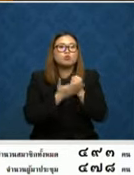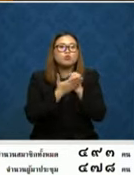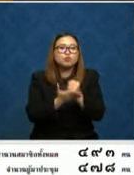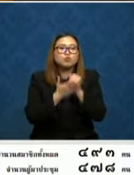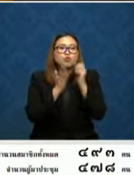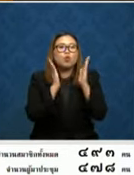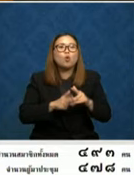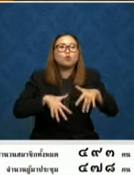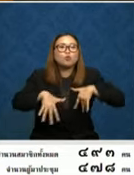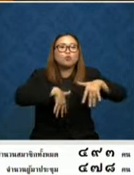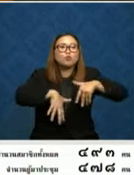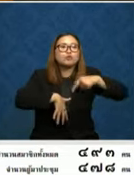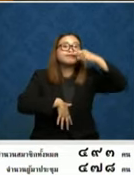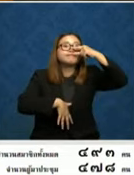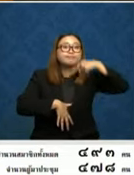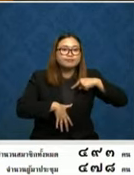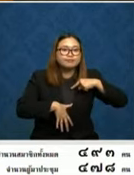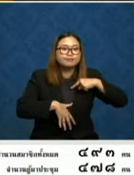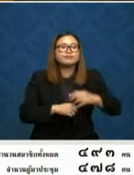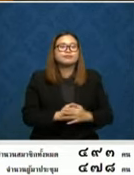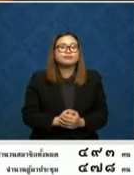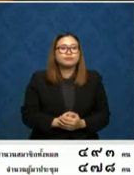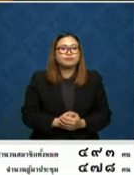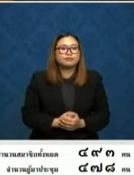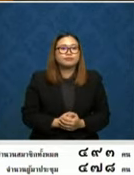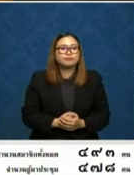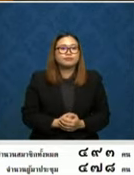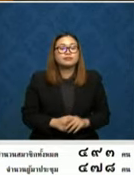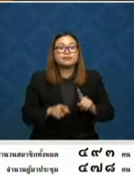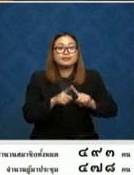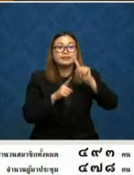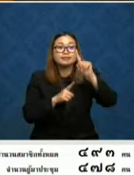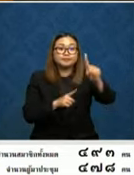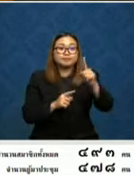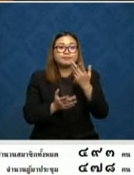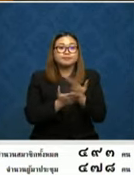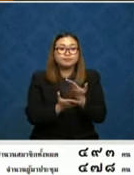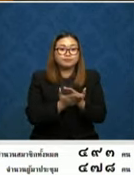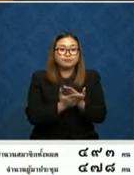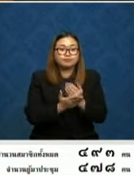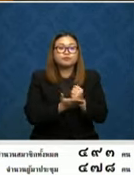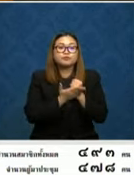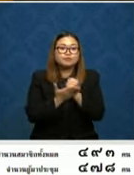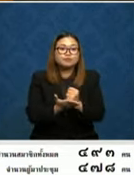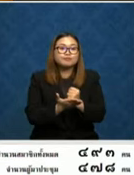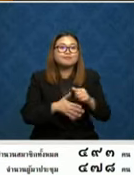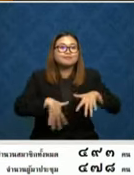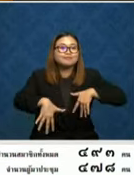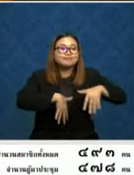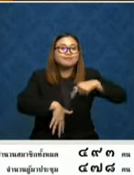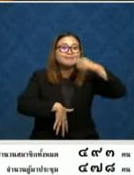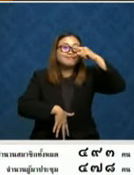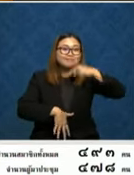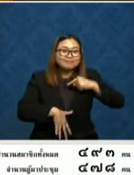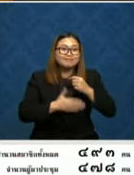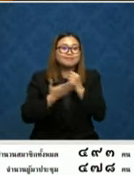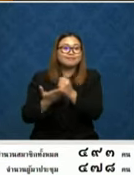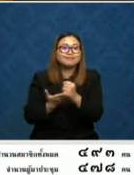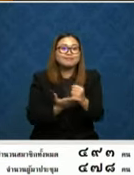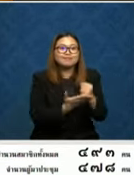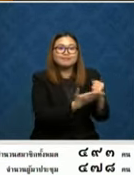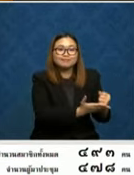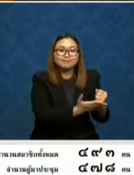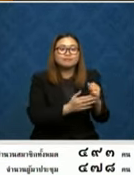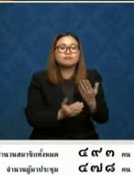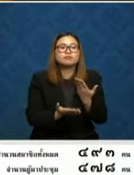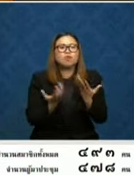นะครับโดยขอบเขตการใช้จ่ายดังกล่าวเนี่ยประกอบไปด้วย1ก็คือเรื่องของการช่วยเหลือคนไทยที่ตกทุกข์ได้ยากทั่วไปนะครับเช่นทรัพย์สิน